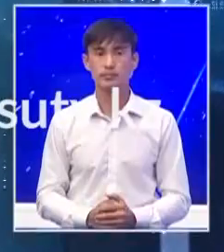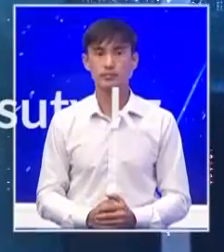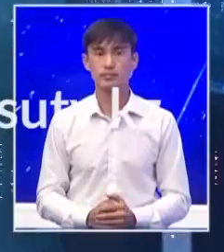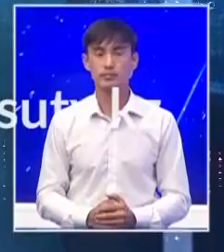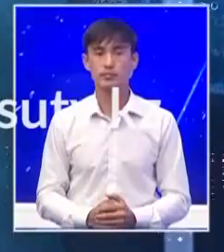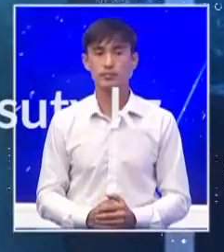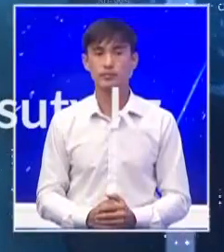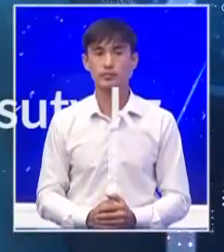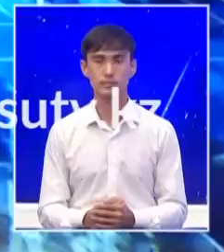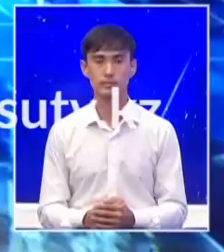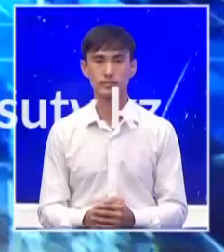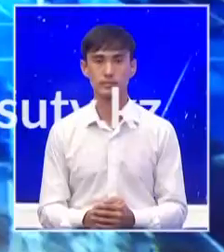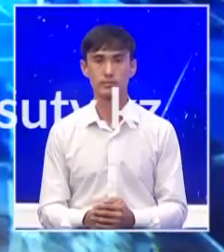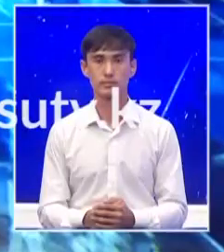қаласынан.